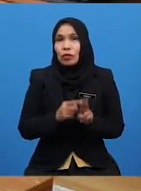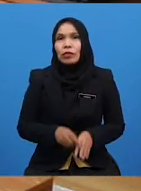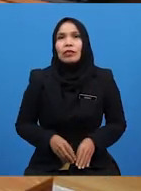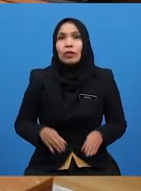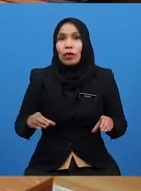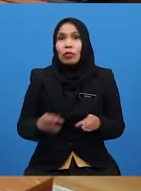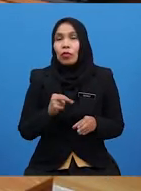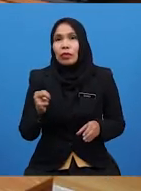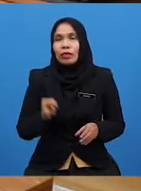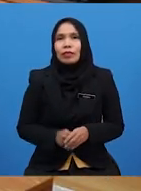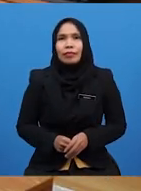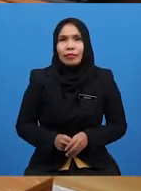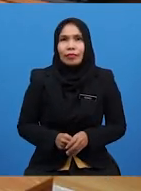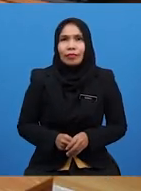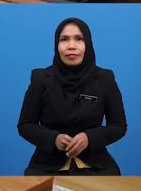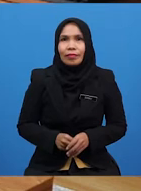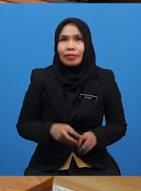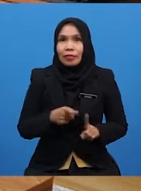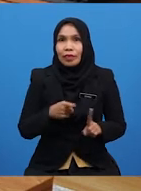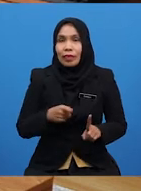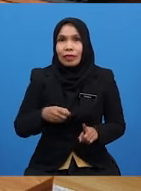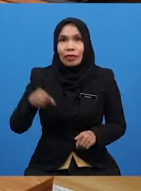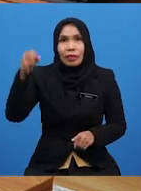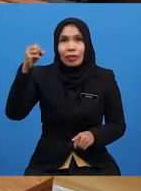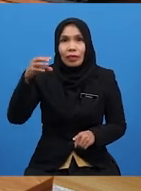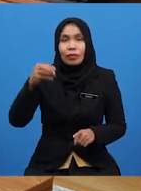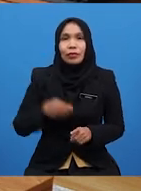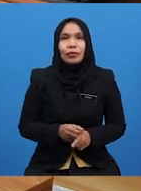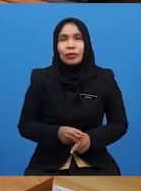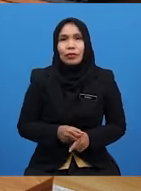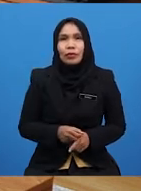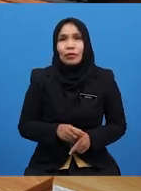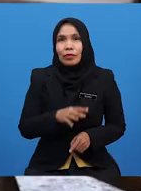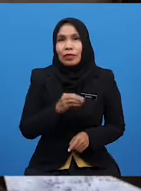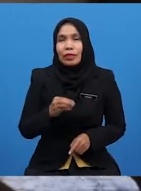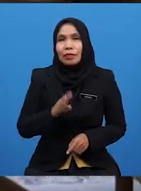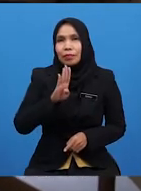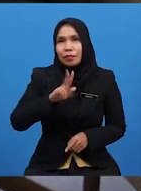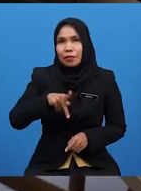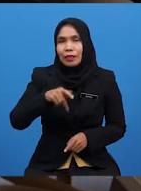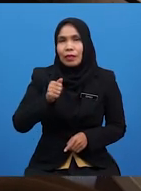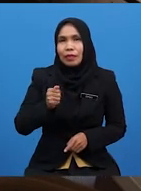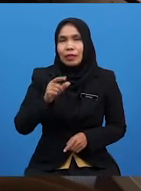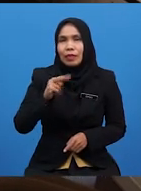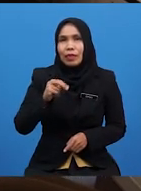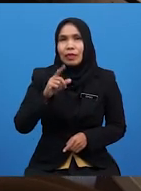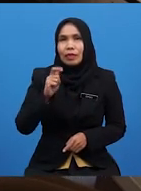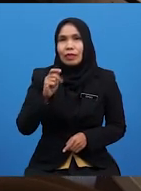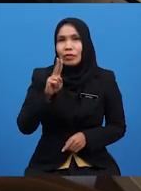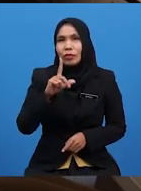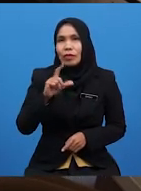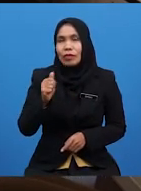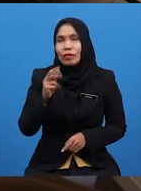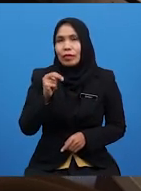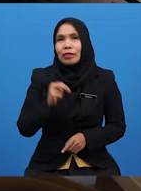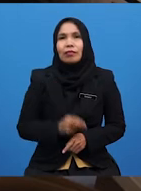diperoleh dari pada peralatan seperti lampu dan pantulan cahaya dari pada cermin penggunaan